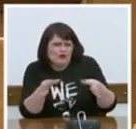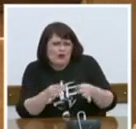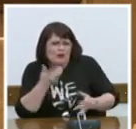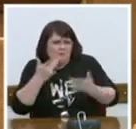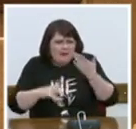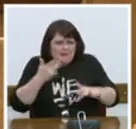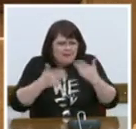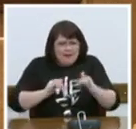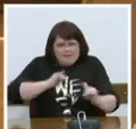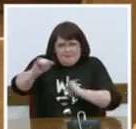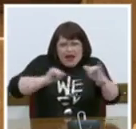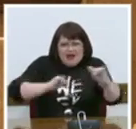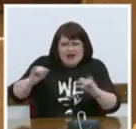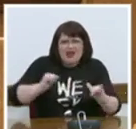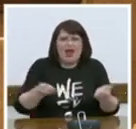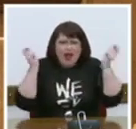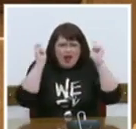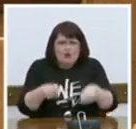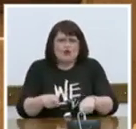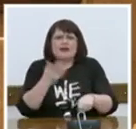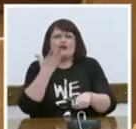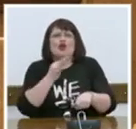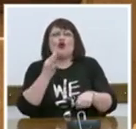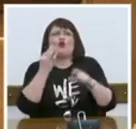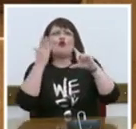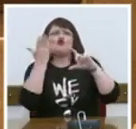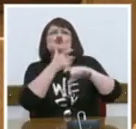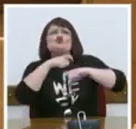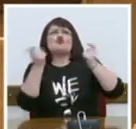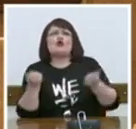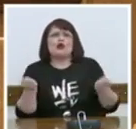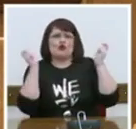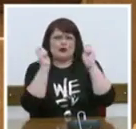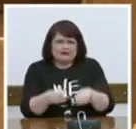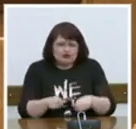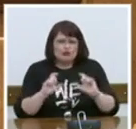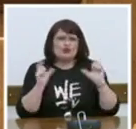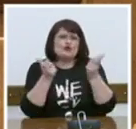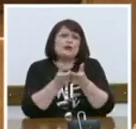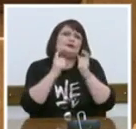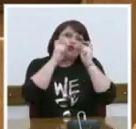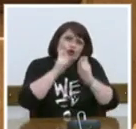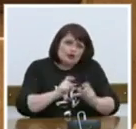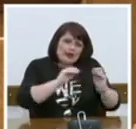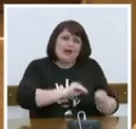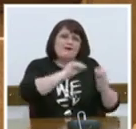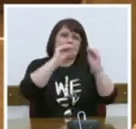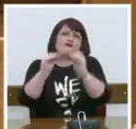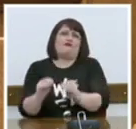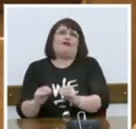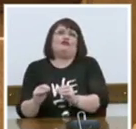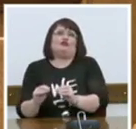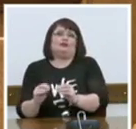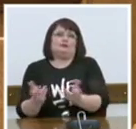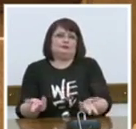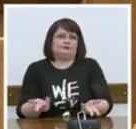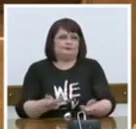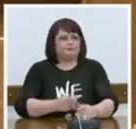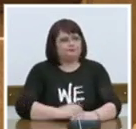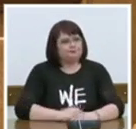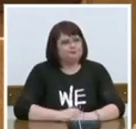ακριτικά, επειδή κλείνουν τα σχολεία τους και καταδικάζονται οι οικογένειες σε εκπαιδευτική προσφυγιά.